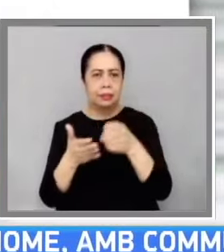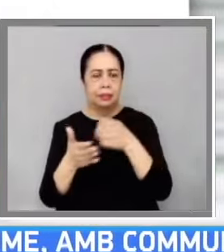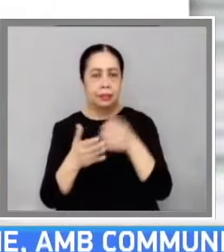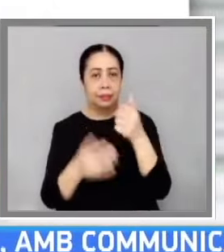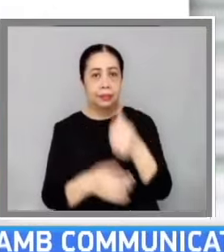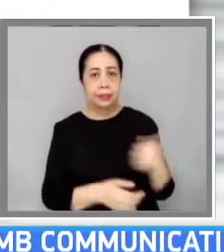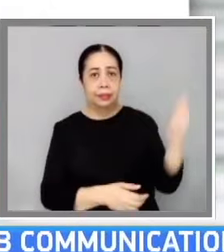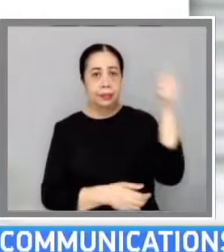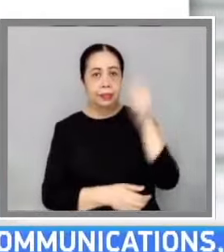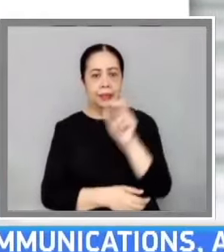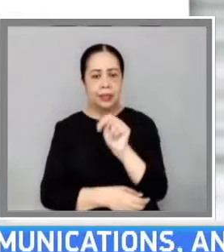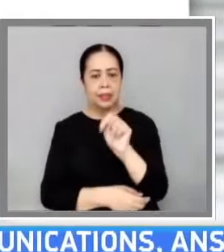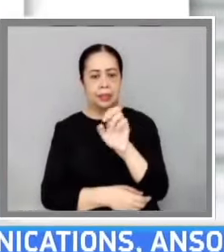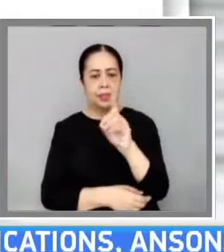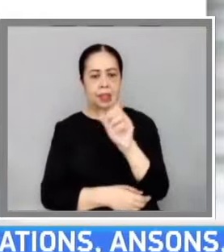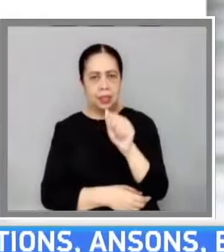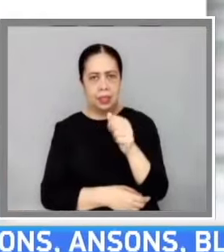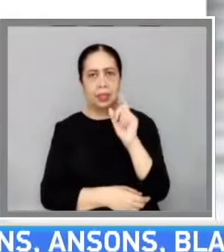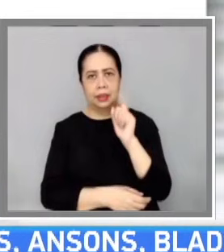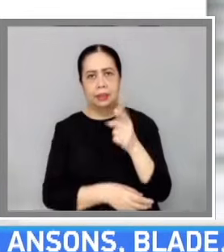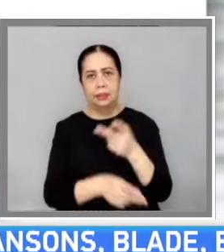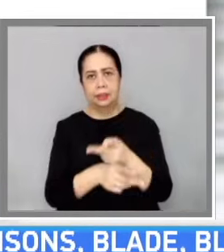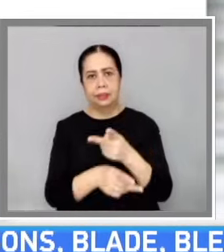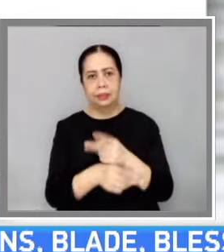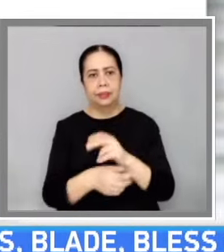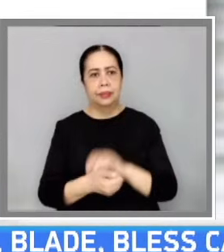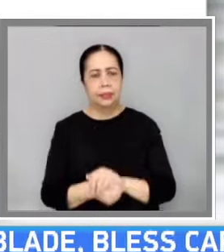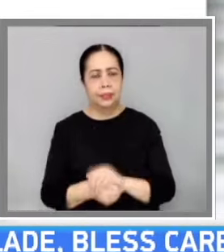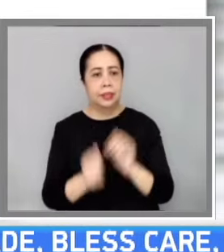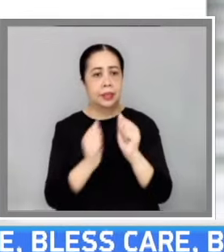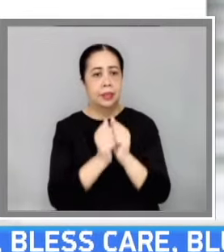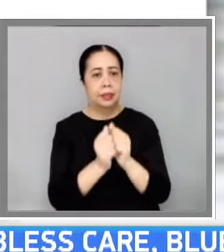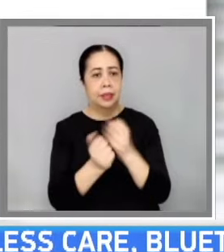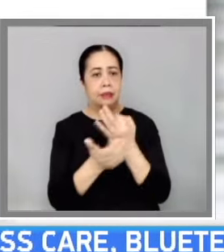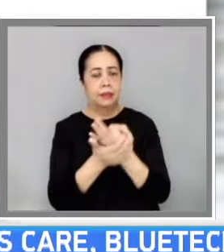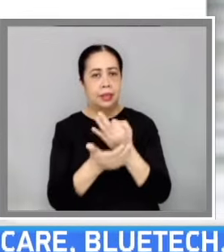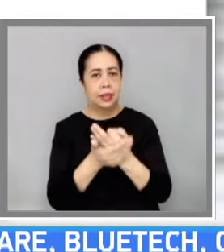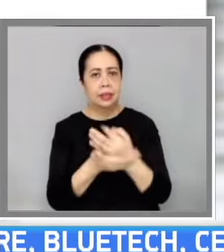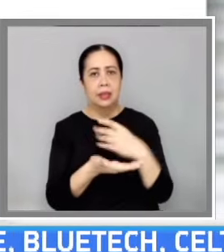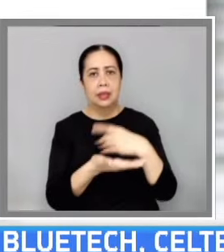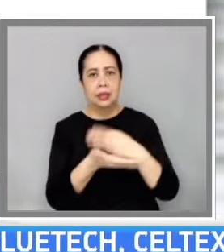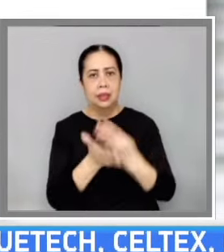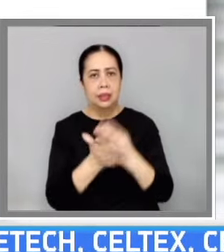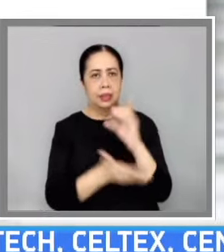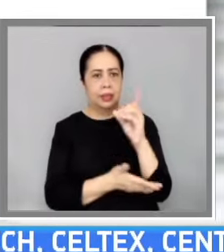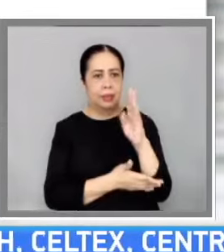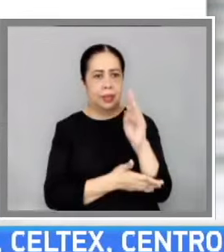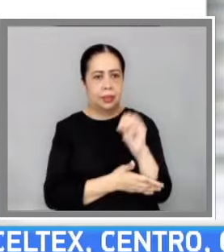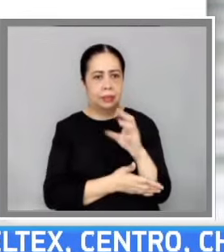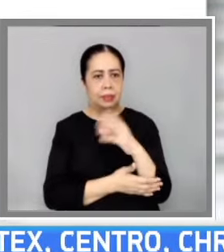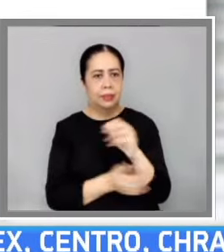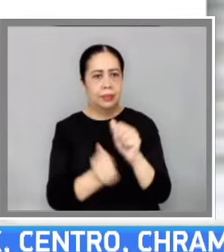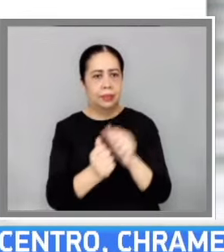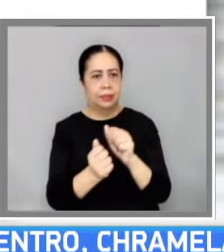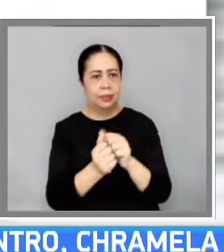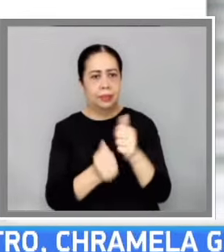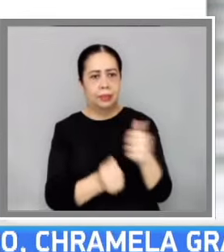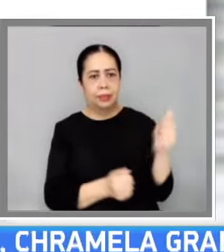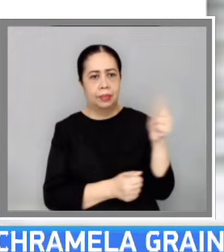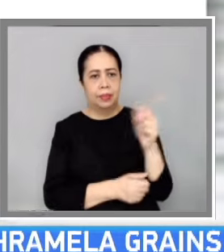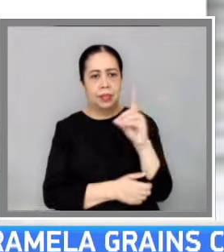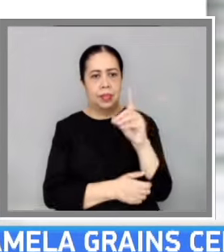National Economic and Development Authority. Katuwang niya ang Finance at Budget Secretaries. Kasama rin ang mga kalihimang Departments of